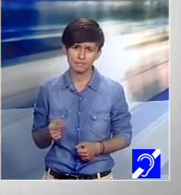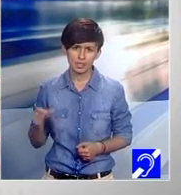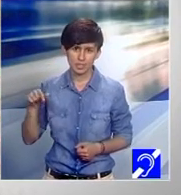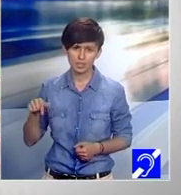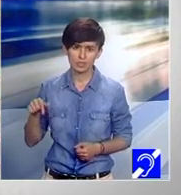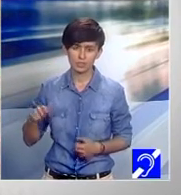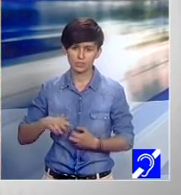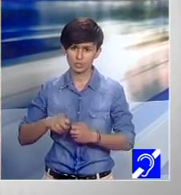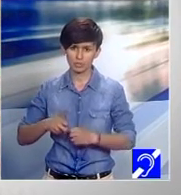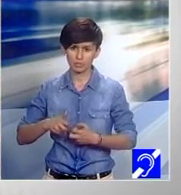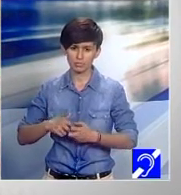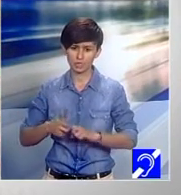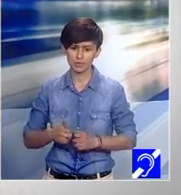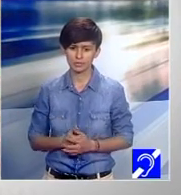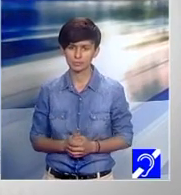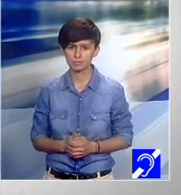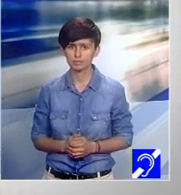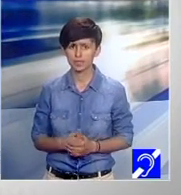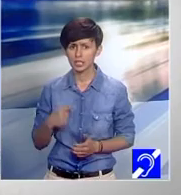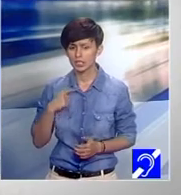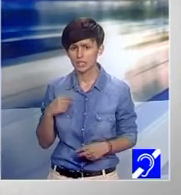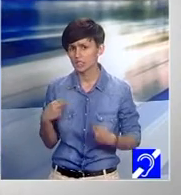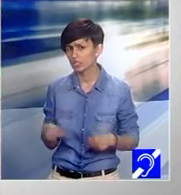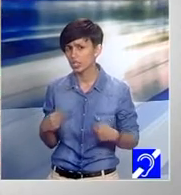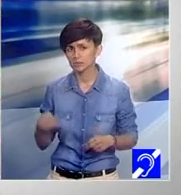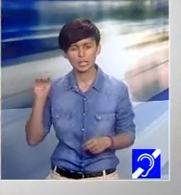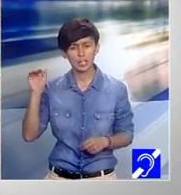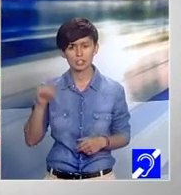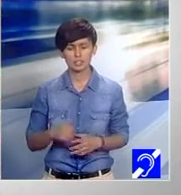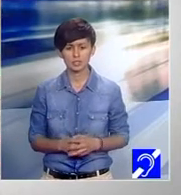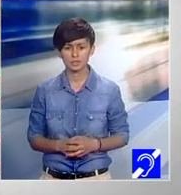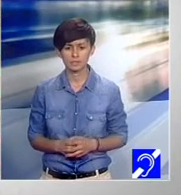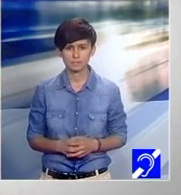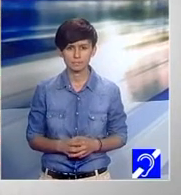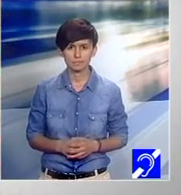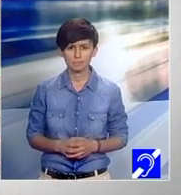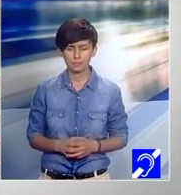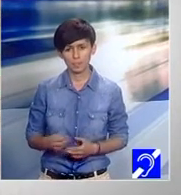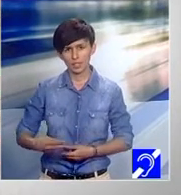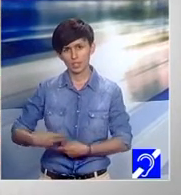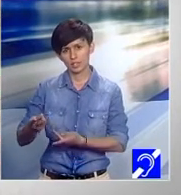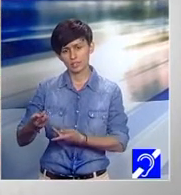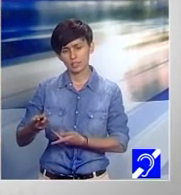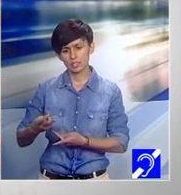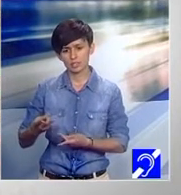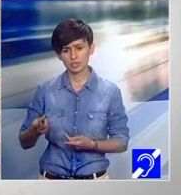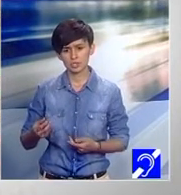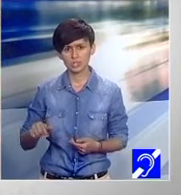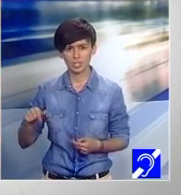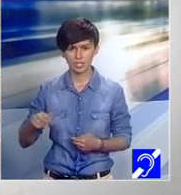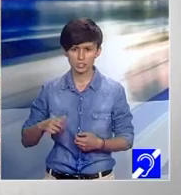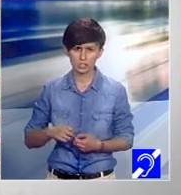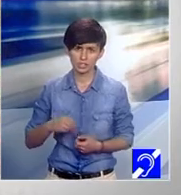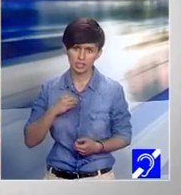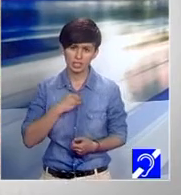acestei afecțiuni. Sigur, avem și o explicație? Da, avem o explicație. Transmiterea, deci, acestei afecțiuni,